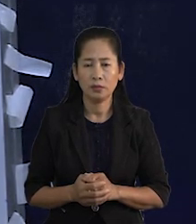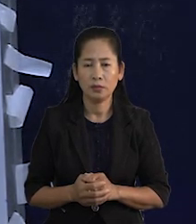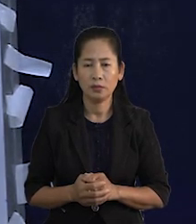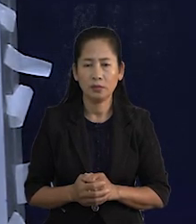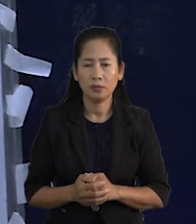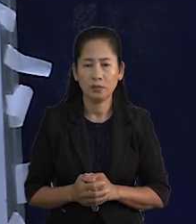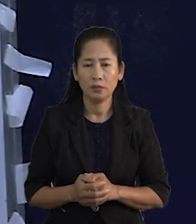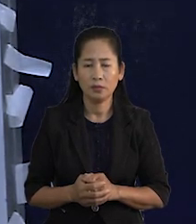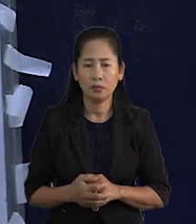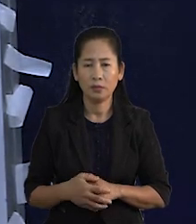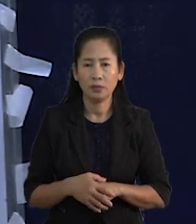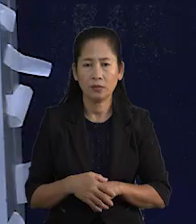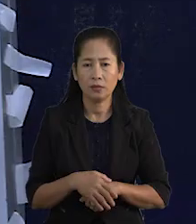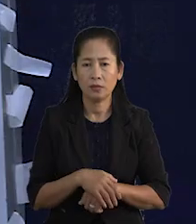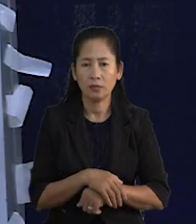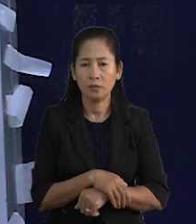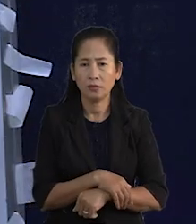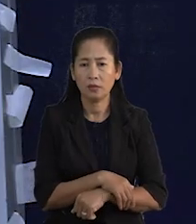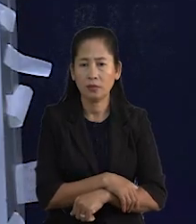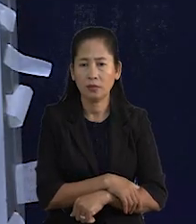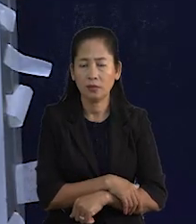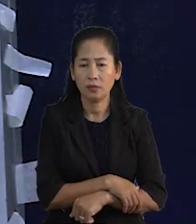បណ្ដាកូន